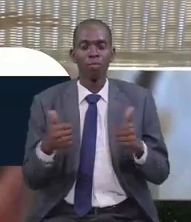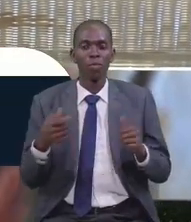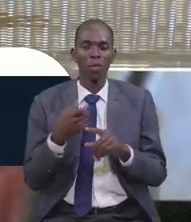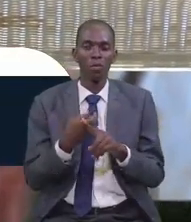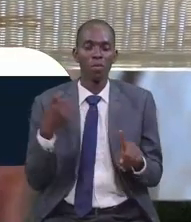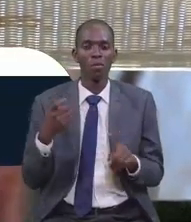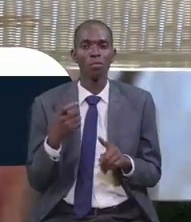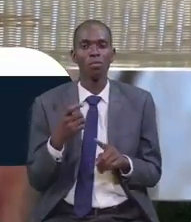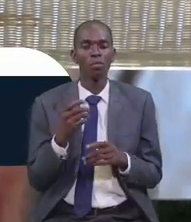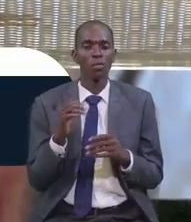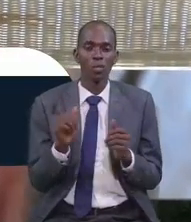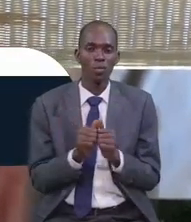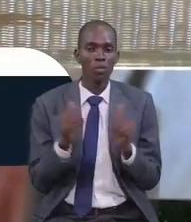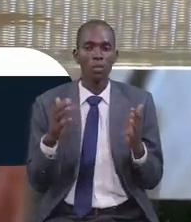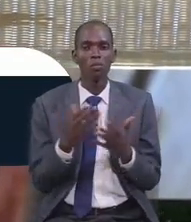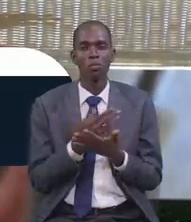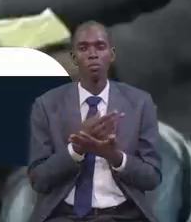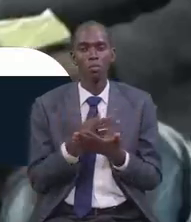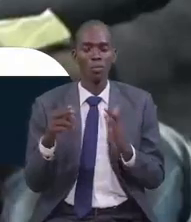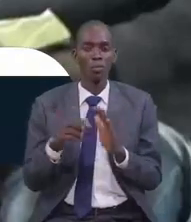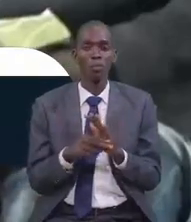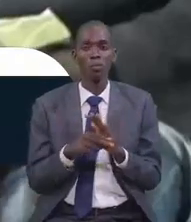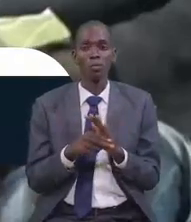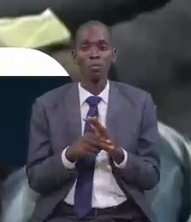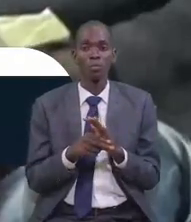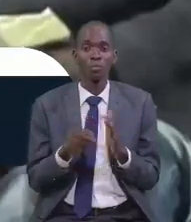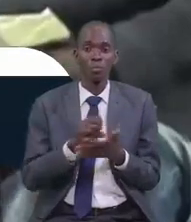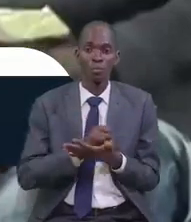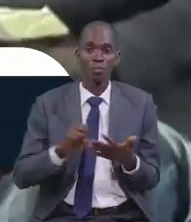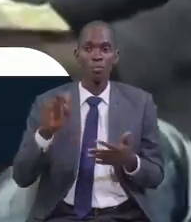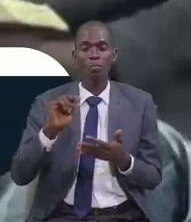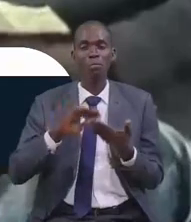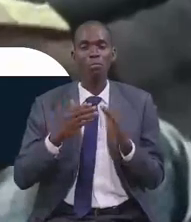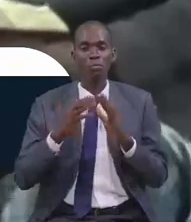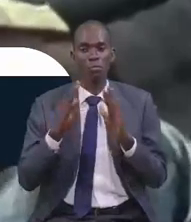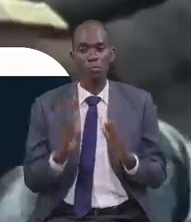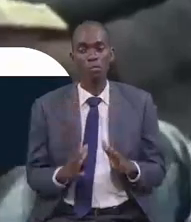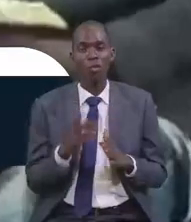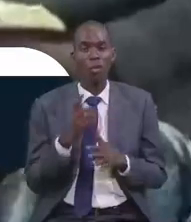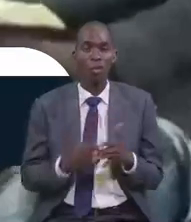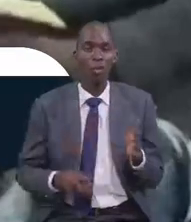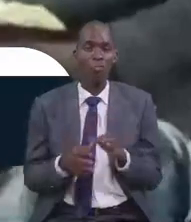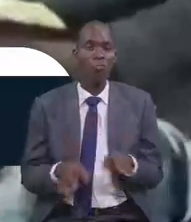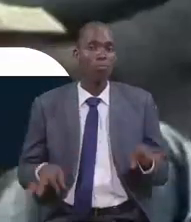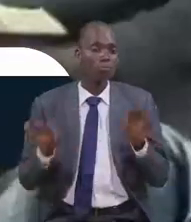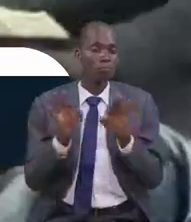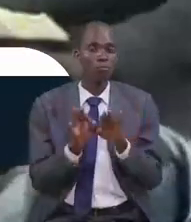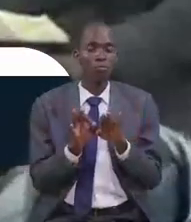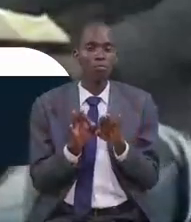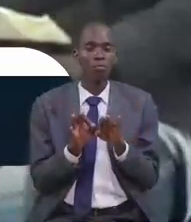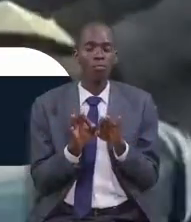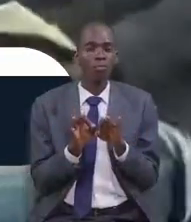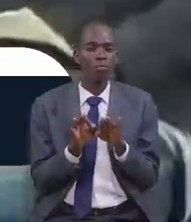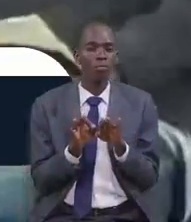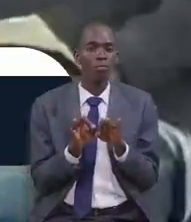Les Naziréens sanctifiés, voyez, ce qui importe, ce qui compte, ce n'est pas seulement les cheveux. Ça,